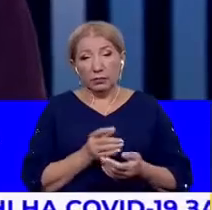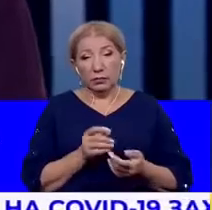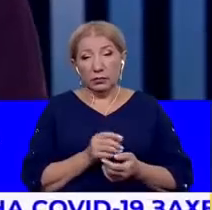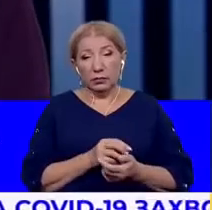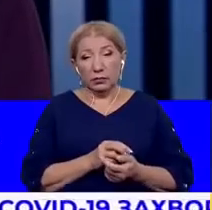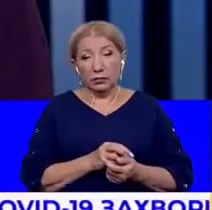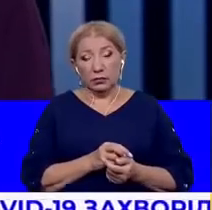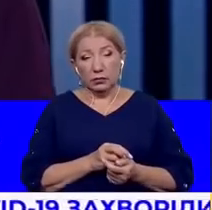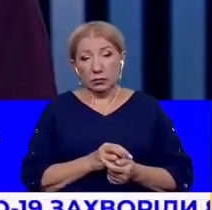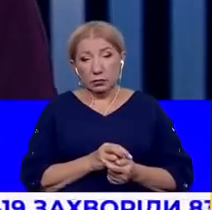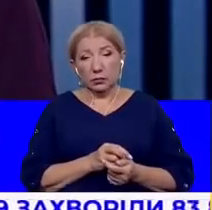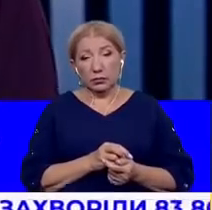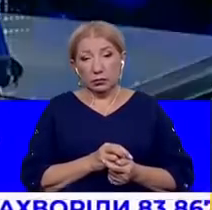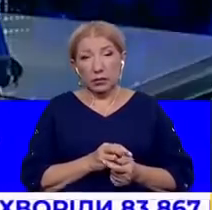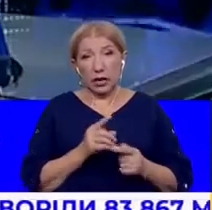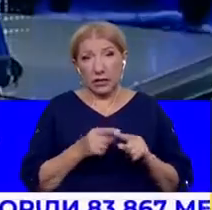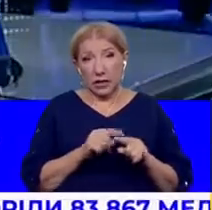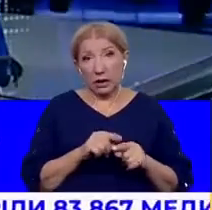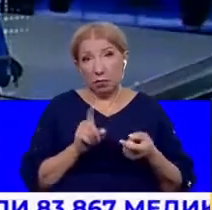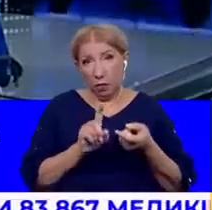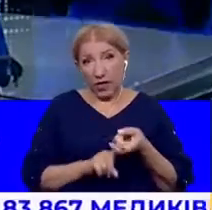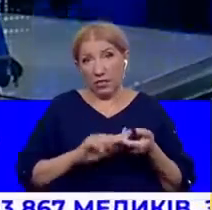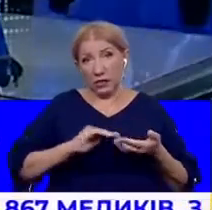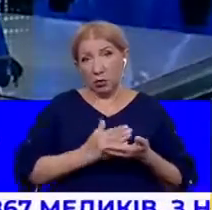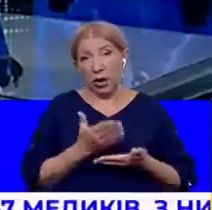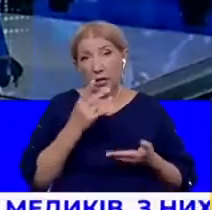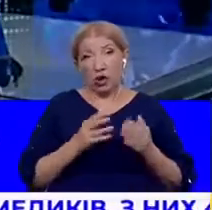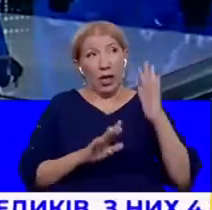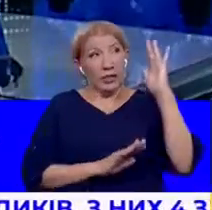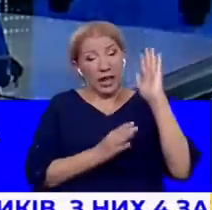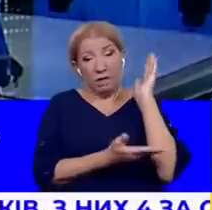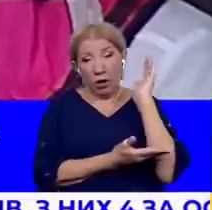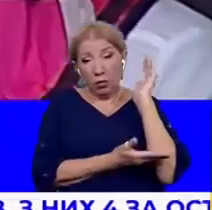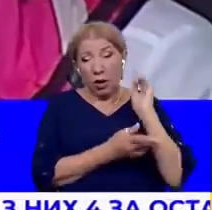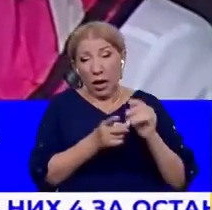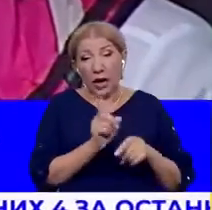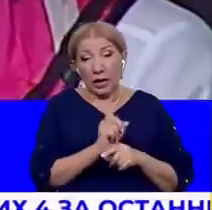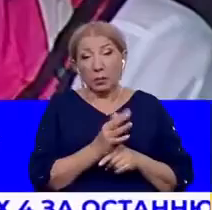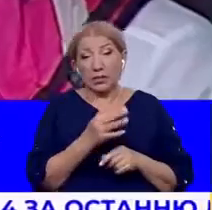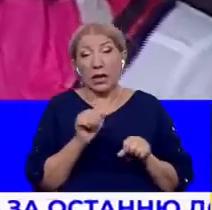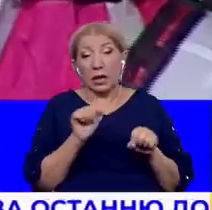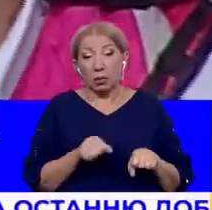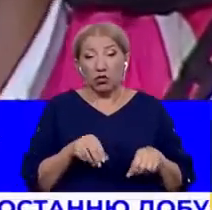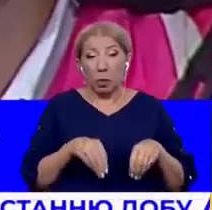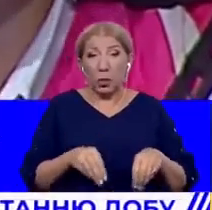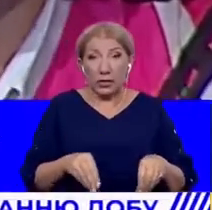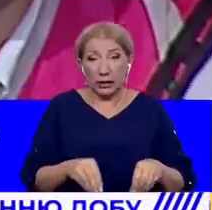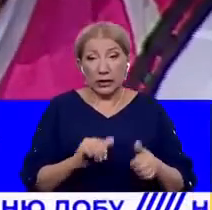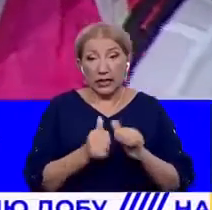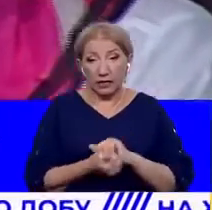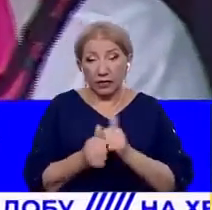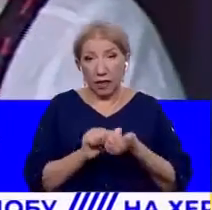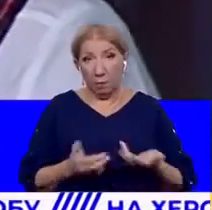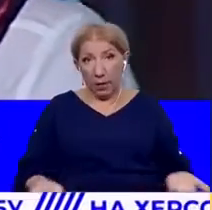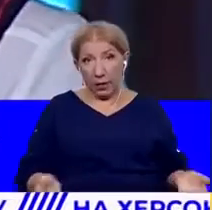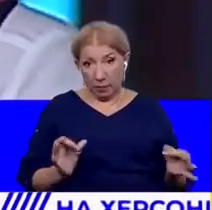і з соціальною, і з екологічною політикою. Якщо дерева рубають, то, вибачте, регламентуйте, скільки їх потрібно насадити. Як в Херсонській